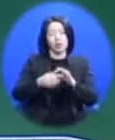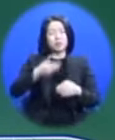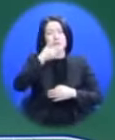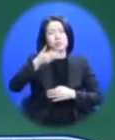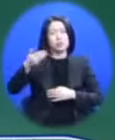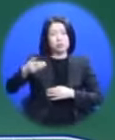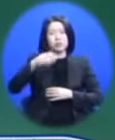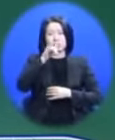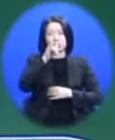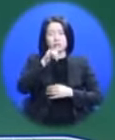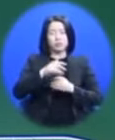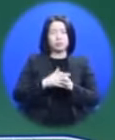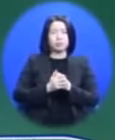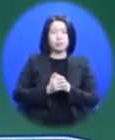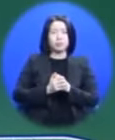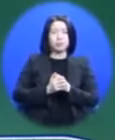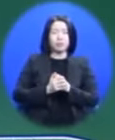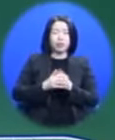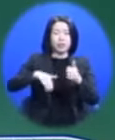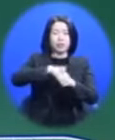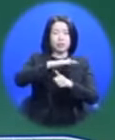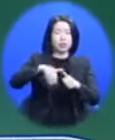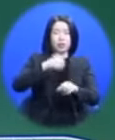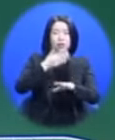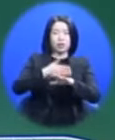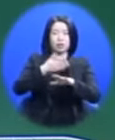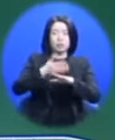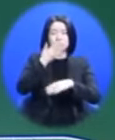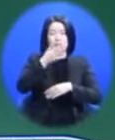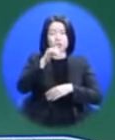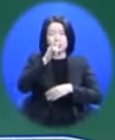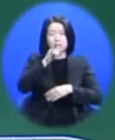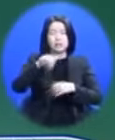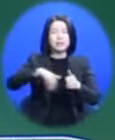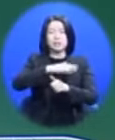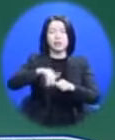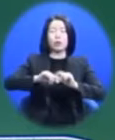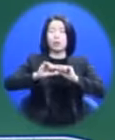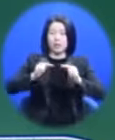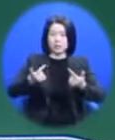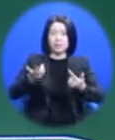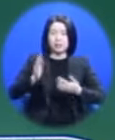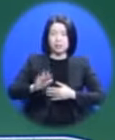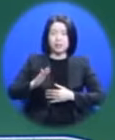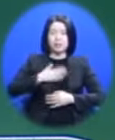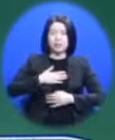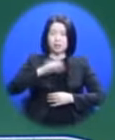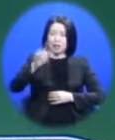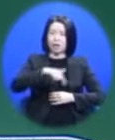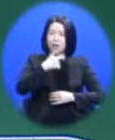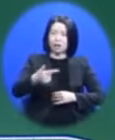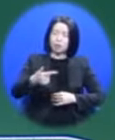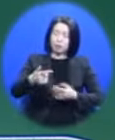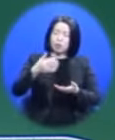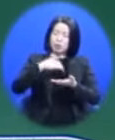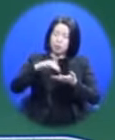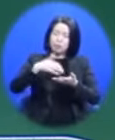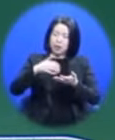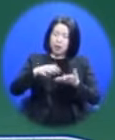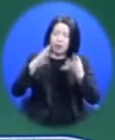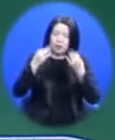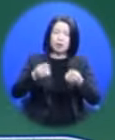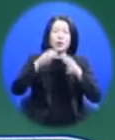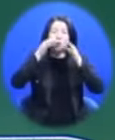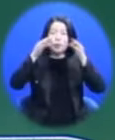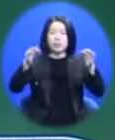흘러나왔습니다. 상황은 감사할 수 있는 상황이 아닌데 제가 하루 수백 번씩 외치던 그